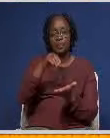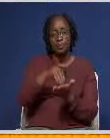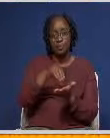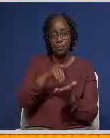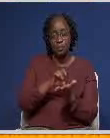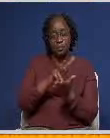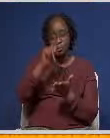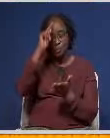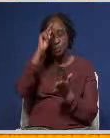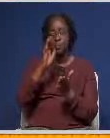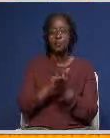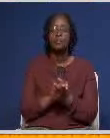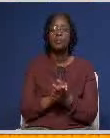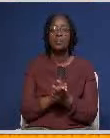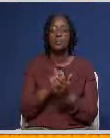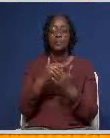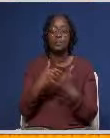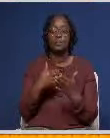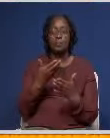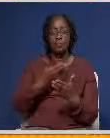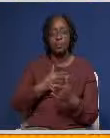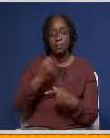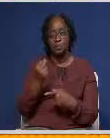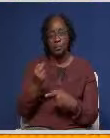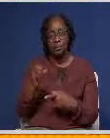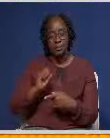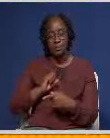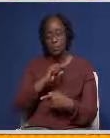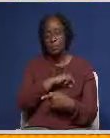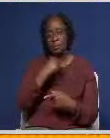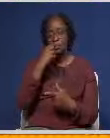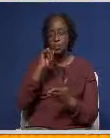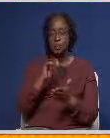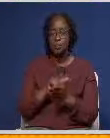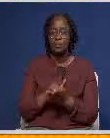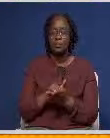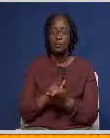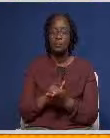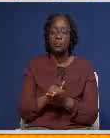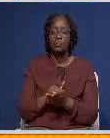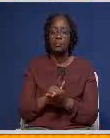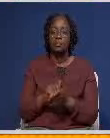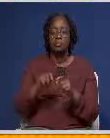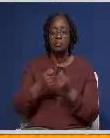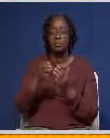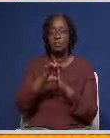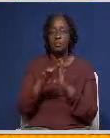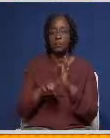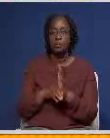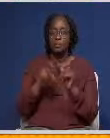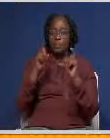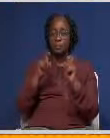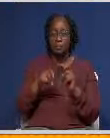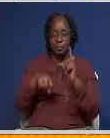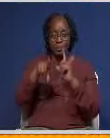ambare kuingatua kangava na wa Meru kawira muangaza njarene chenjuri ncheke. Maseneta baba wete untubu njanji wa buwethi tini mwagaruna katiba na